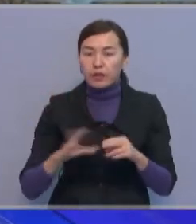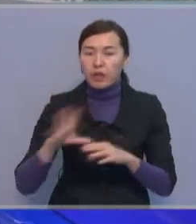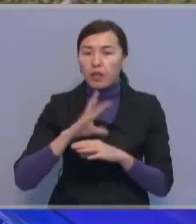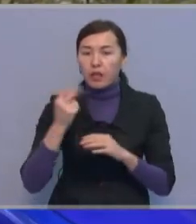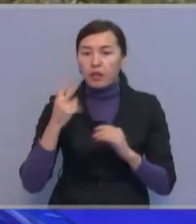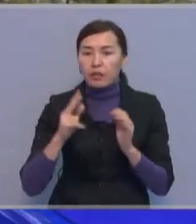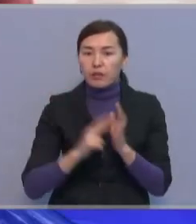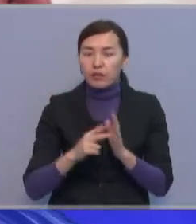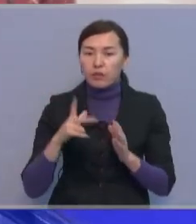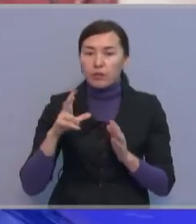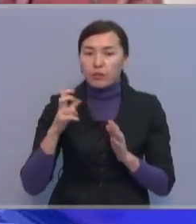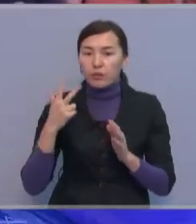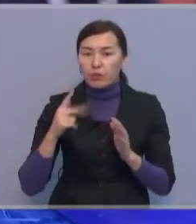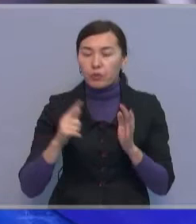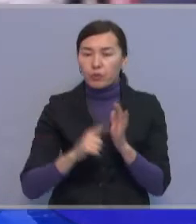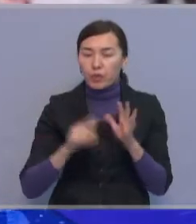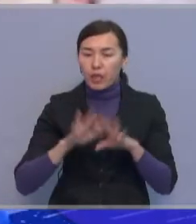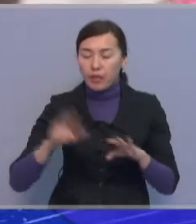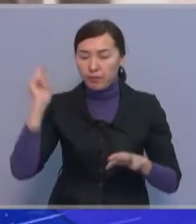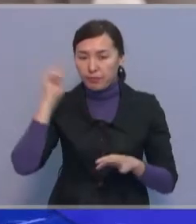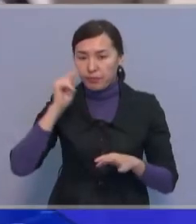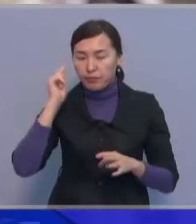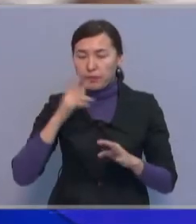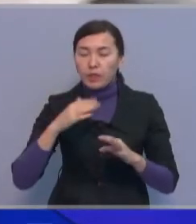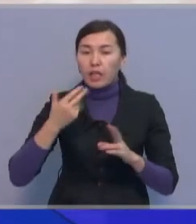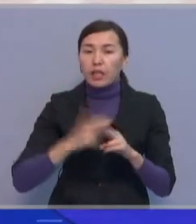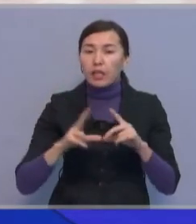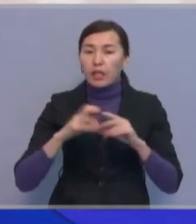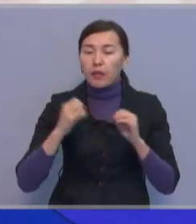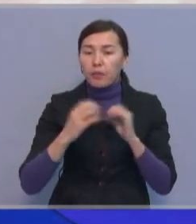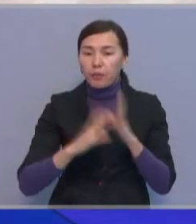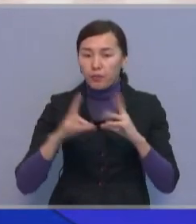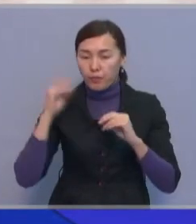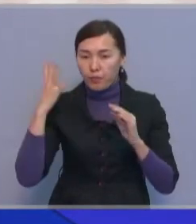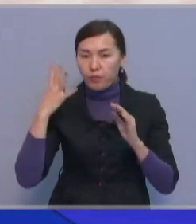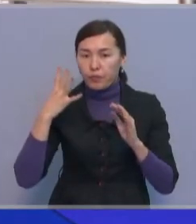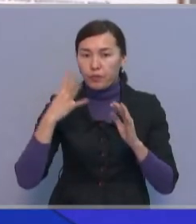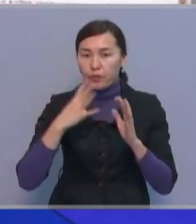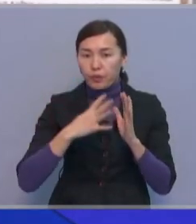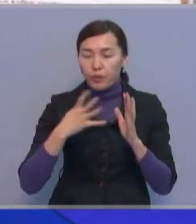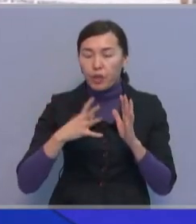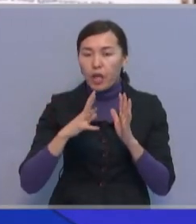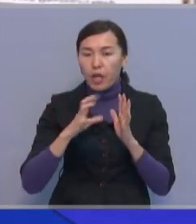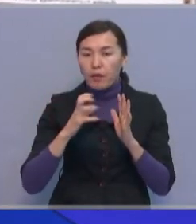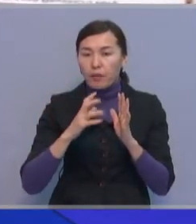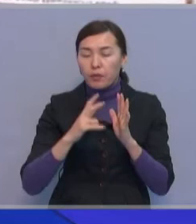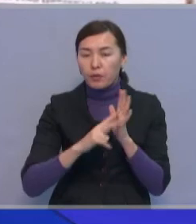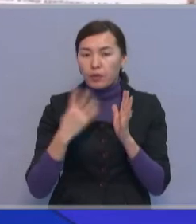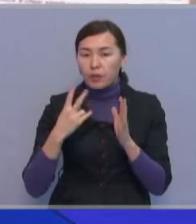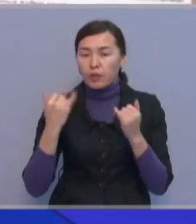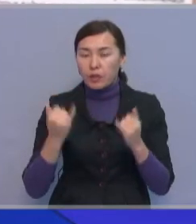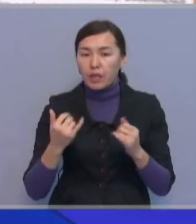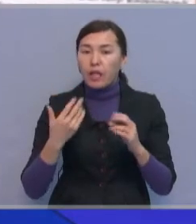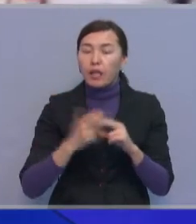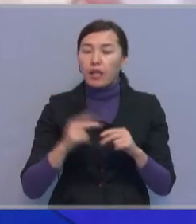саны 28337 оқушы білім алуда. Аталмыш 19 мектепте 9582 оқушы болса, қазіргі